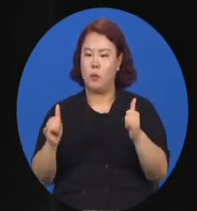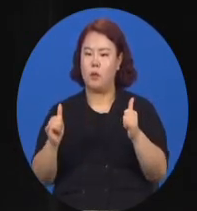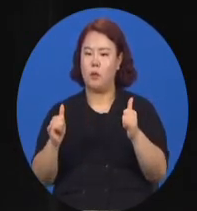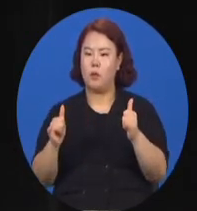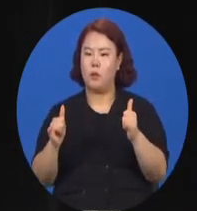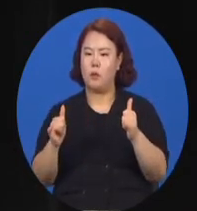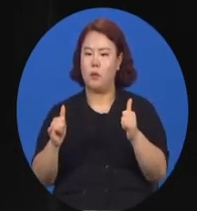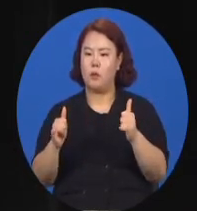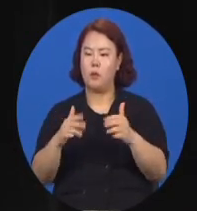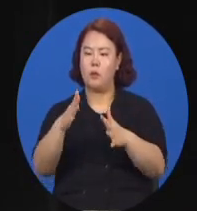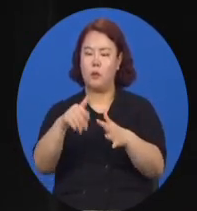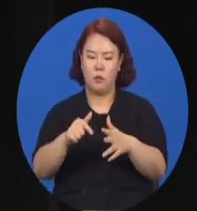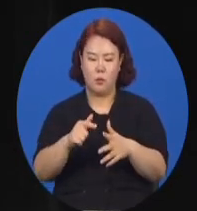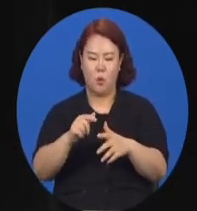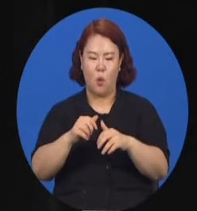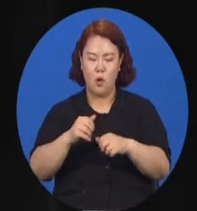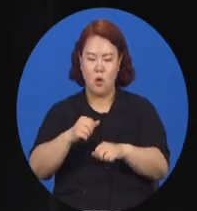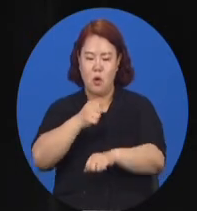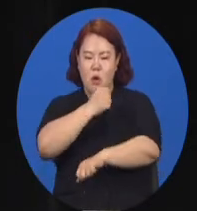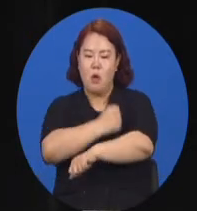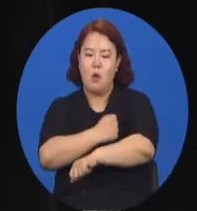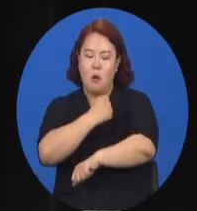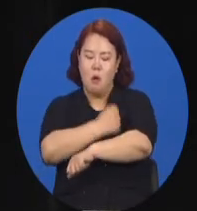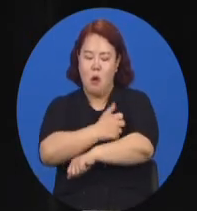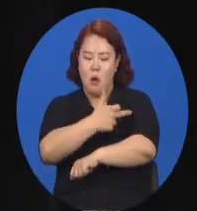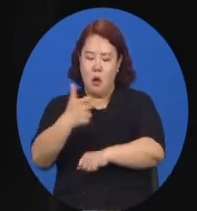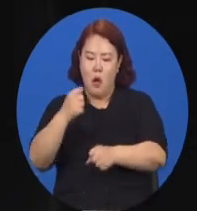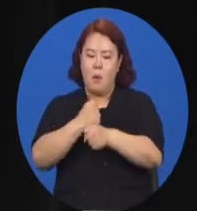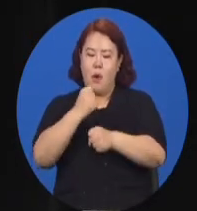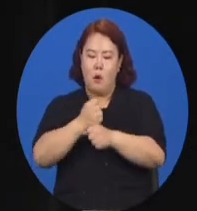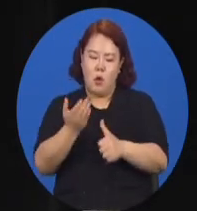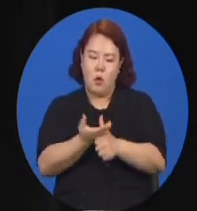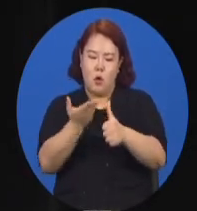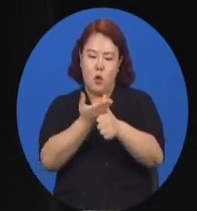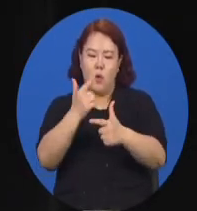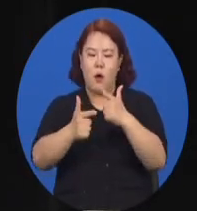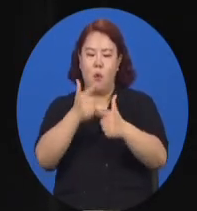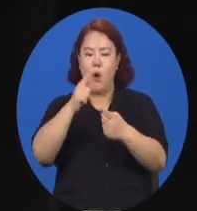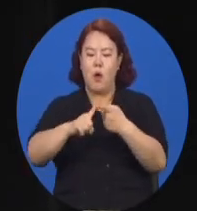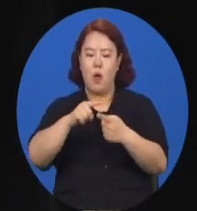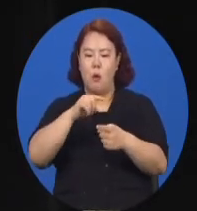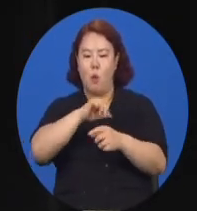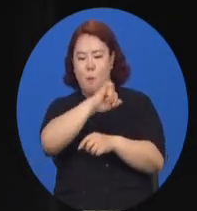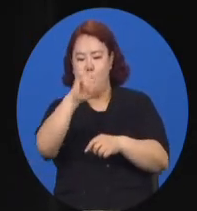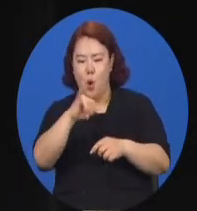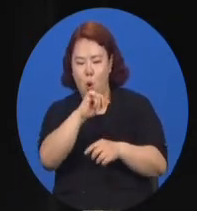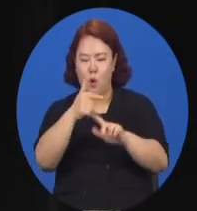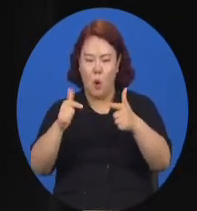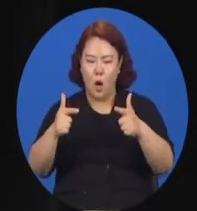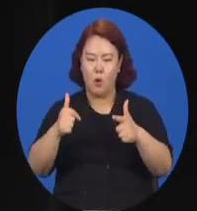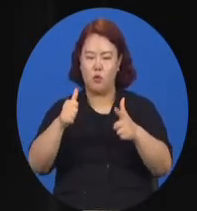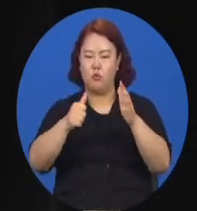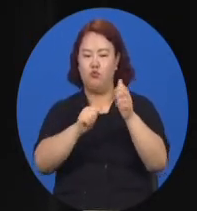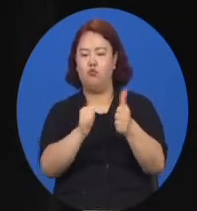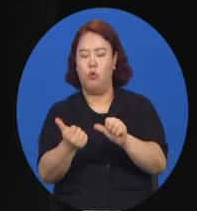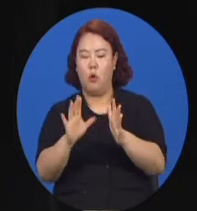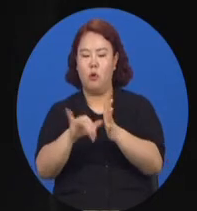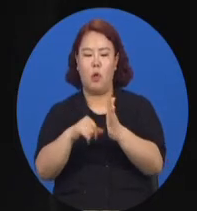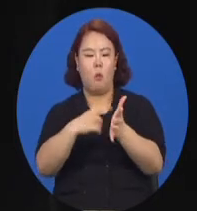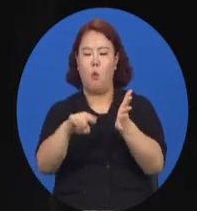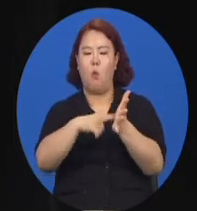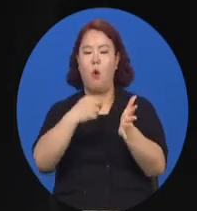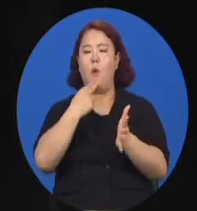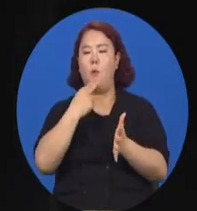작물을 병충해나 이런 것들로부터 못 쓰게 됐을 때 여기에 대한 보상책이 하나도 없습니다. 그래서 농산물 최저 생산비